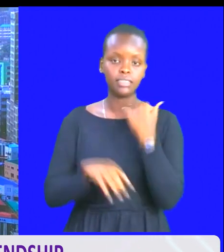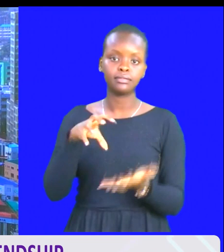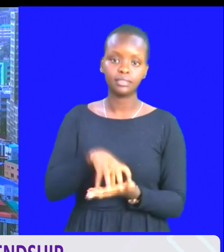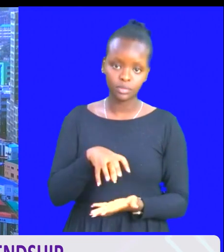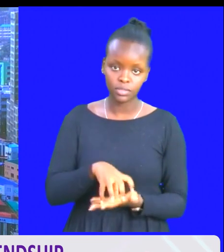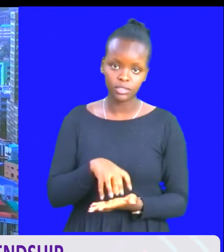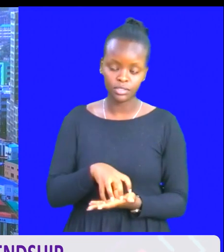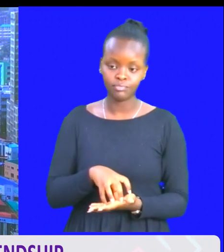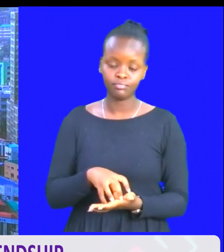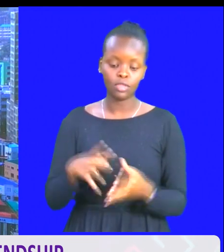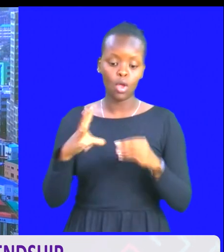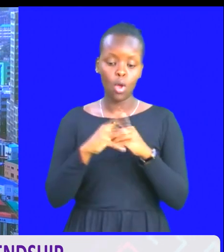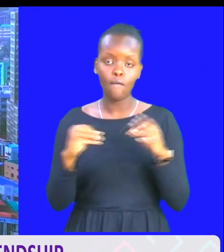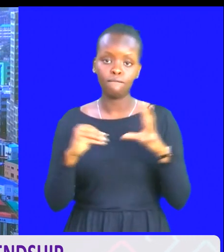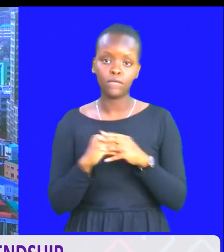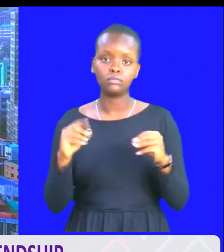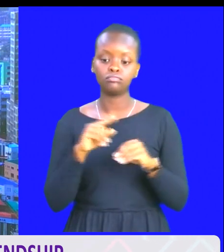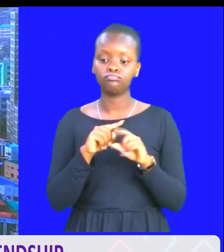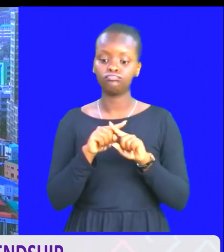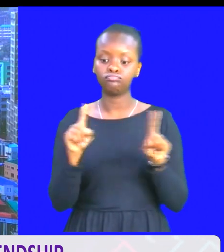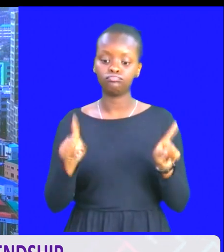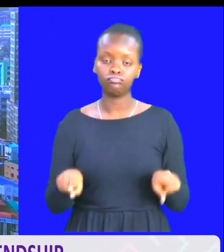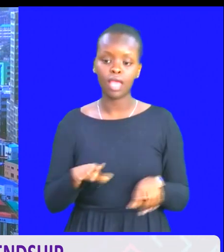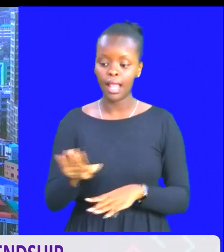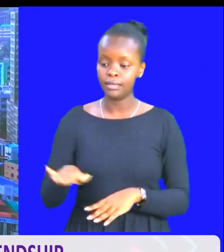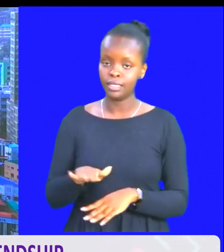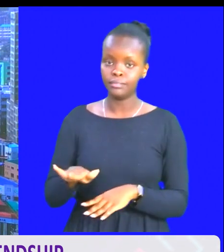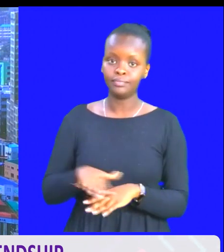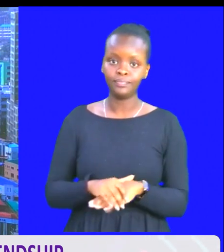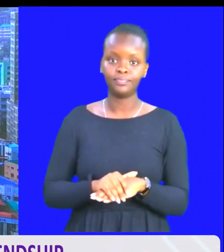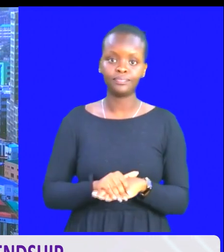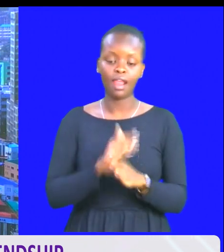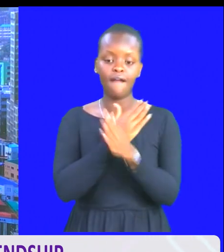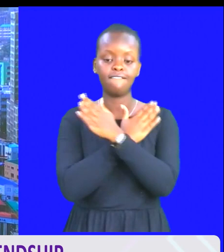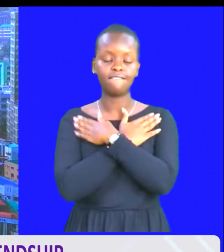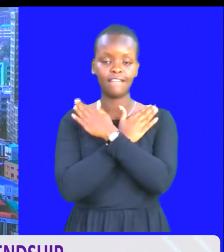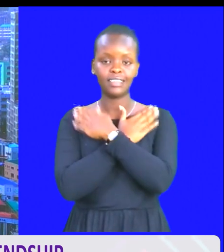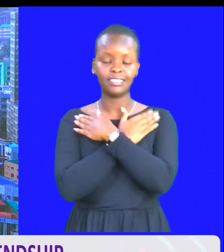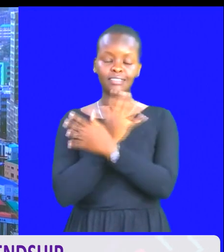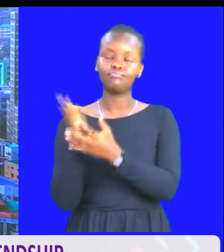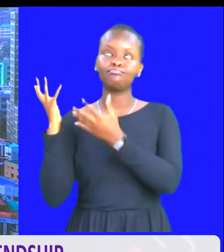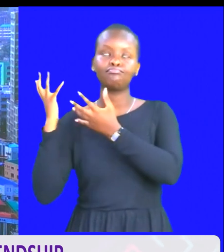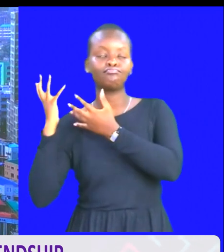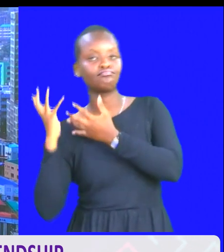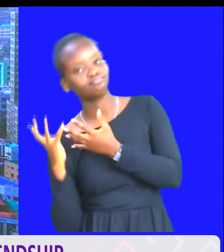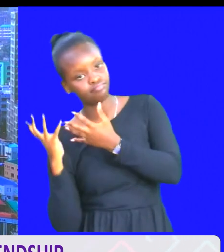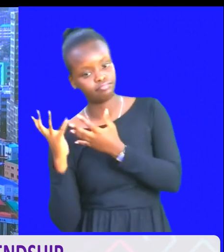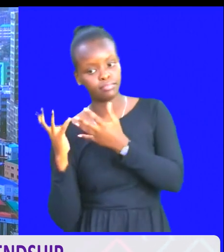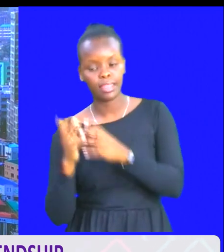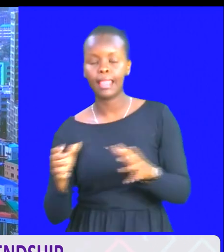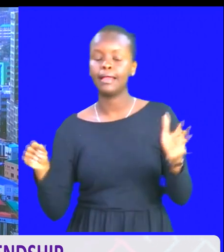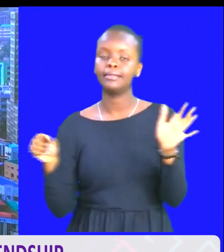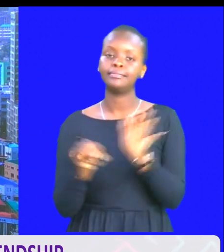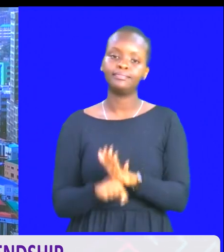to lean on a comfort zone because sometimes our burdens my friend can overpower us na you are humans man bana